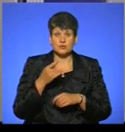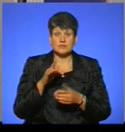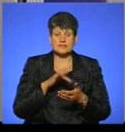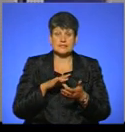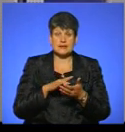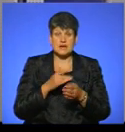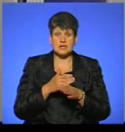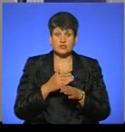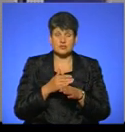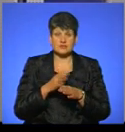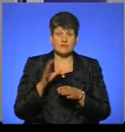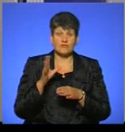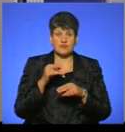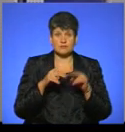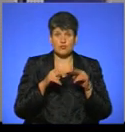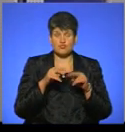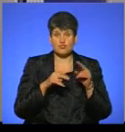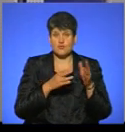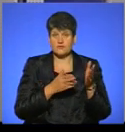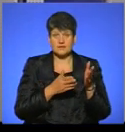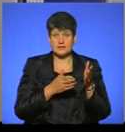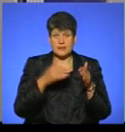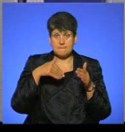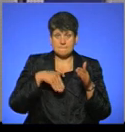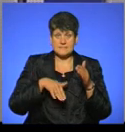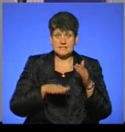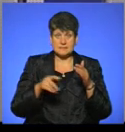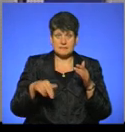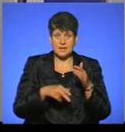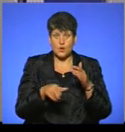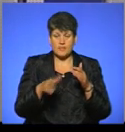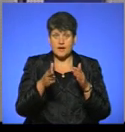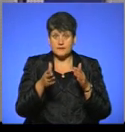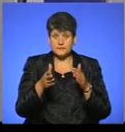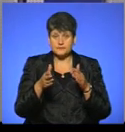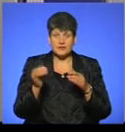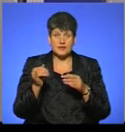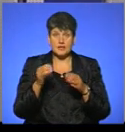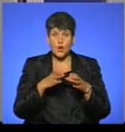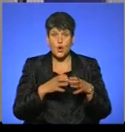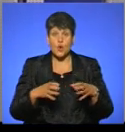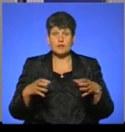частина, весь побудований на підземних ходах, і колектора